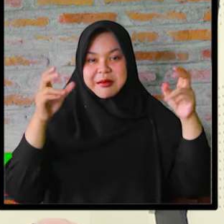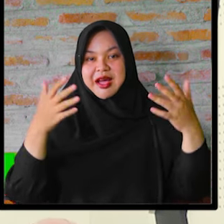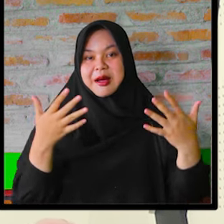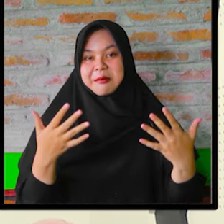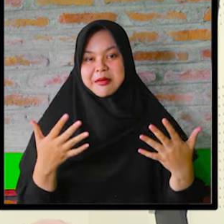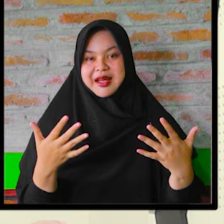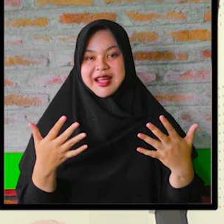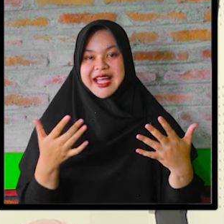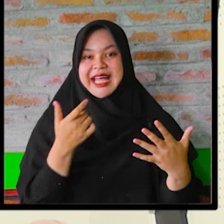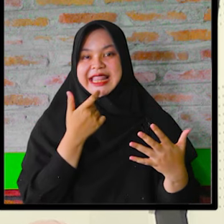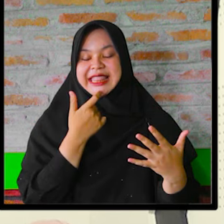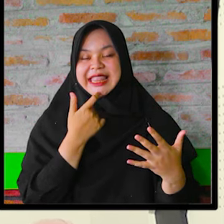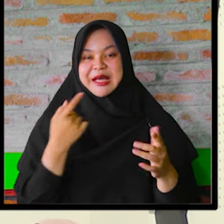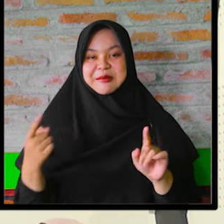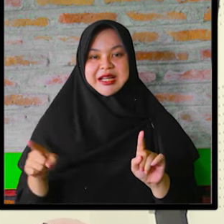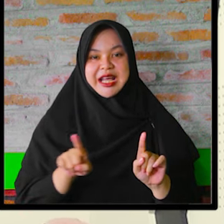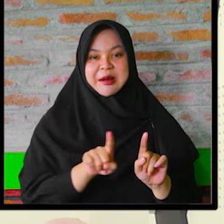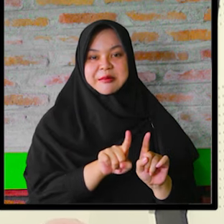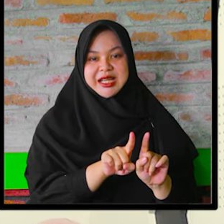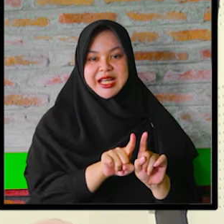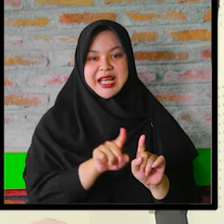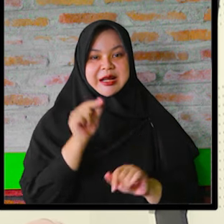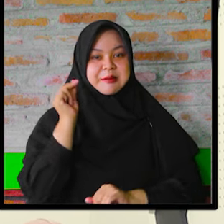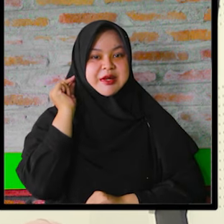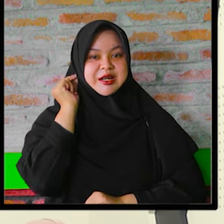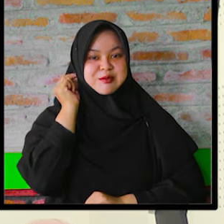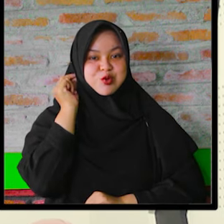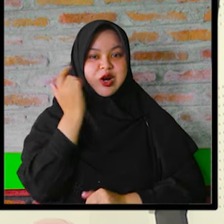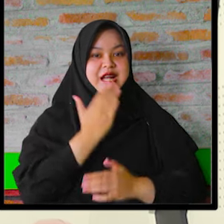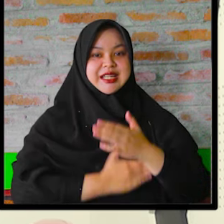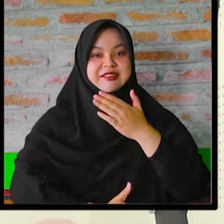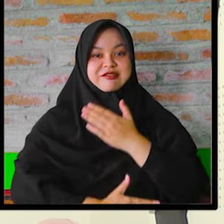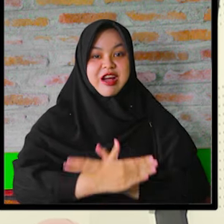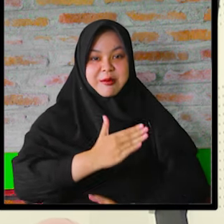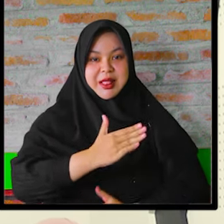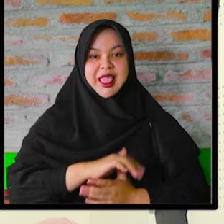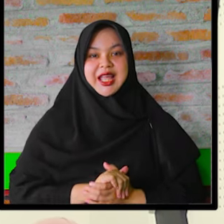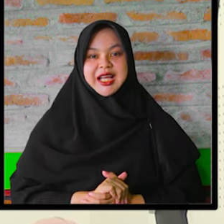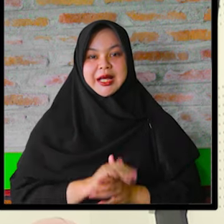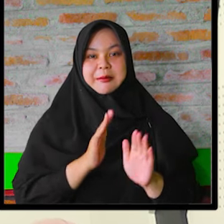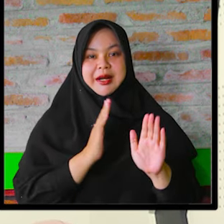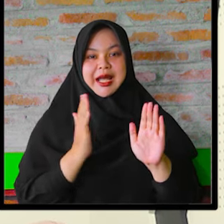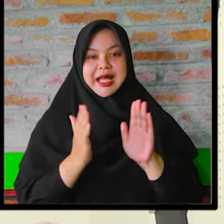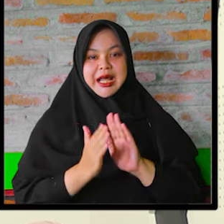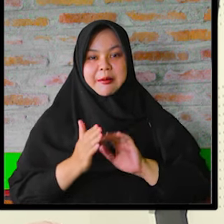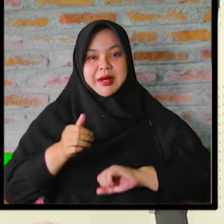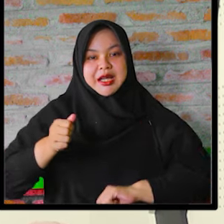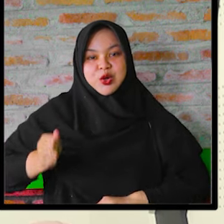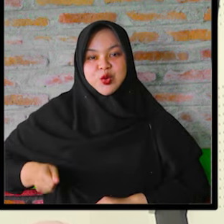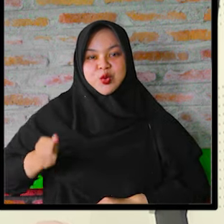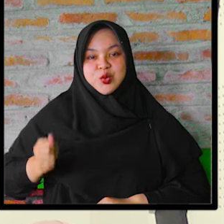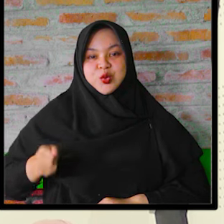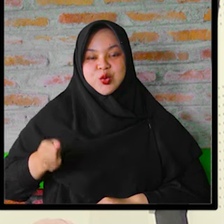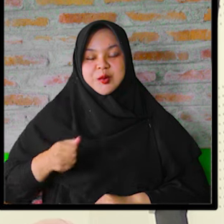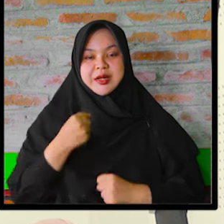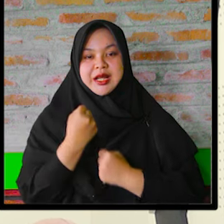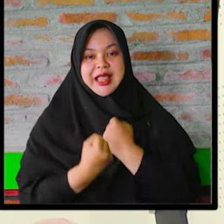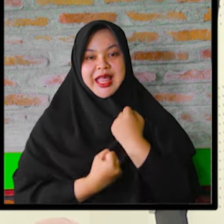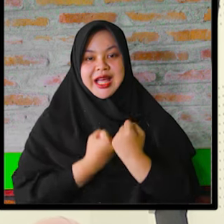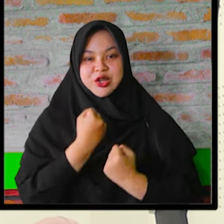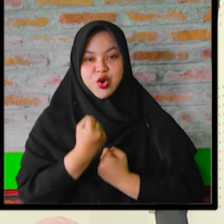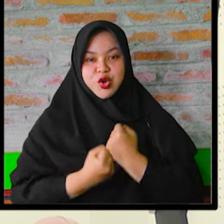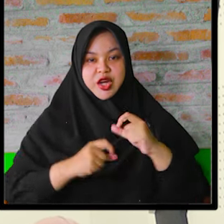dengan dampingan terhadap perempuan divabel yang berhadapan dengan hukum yang dilakukan oleh